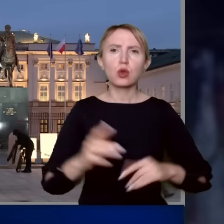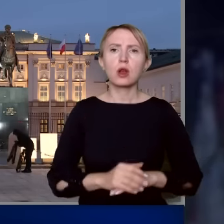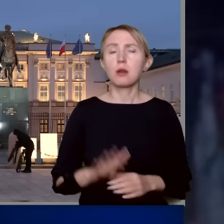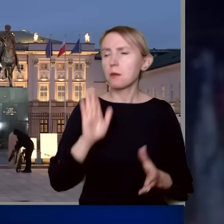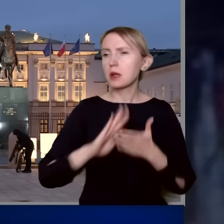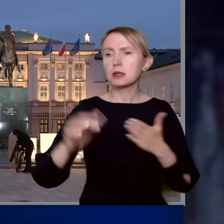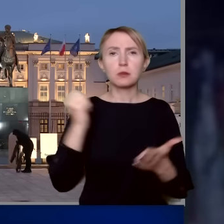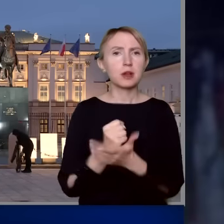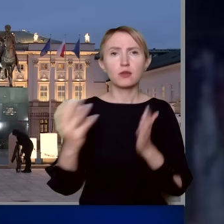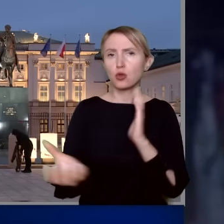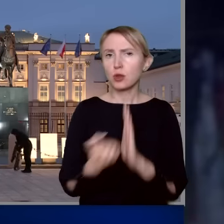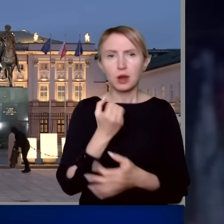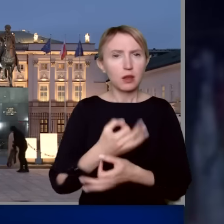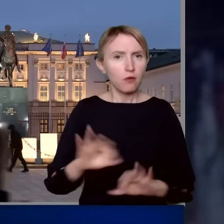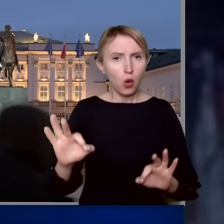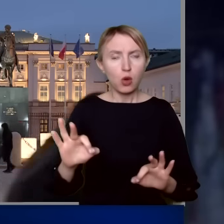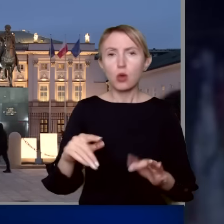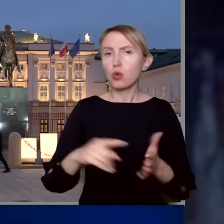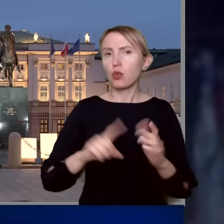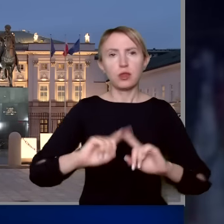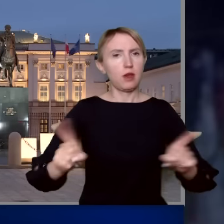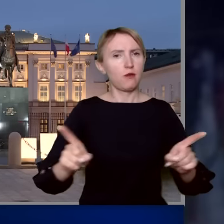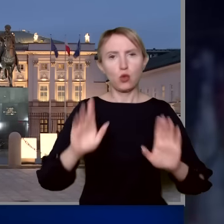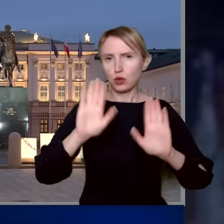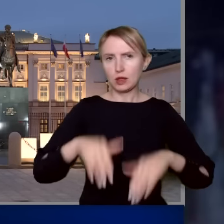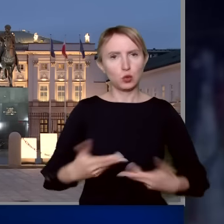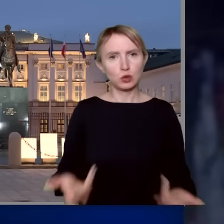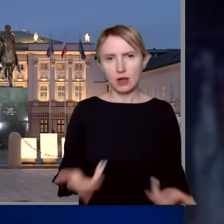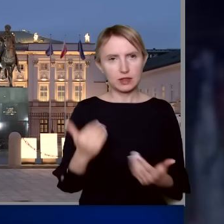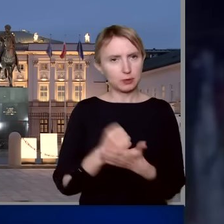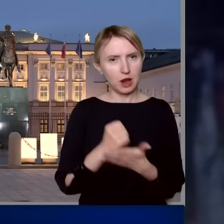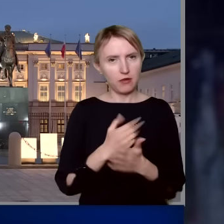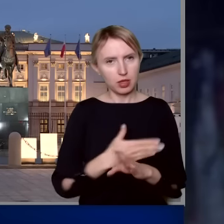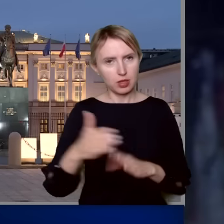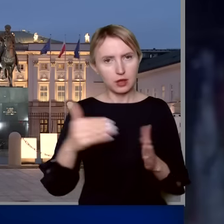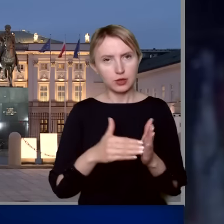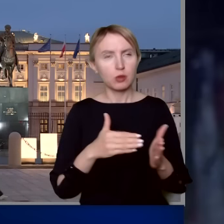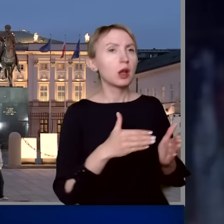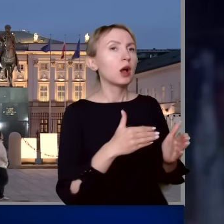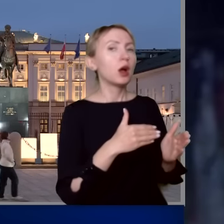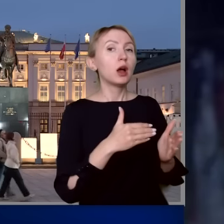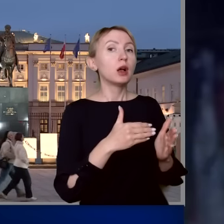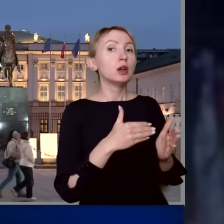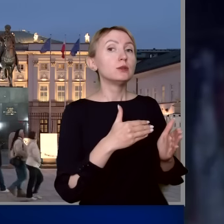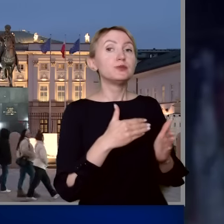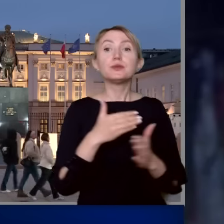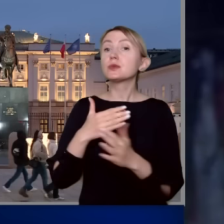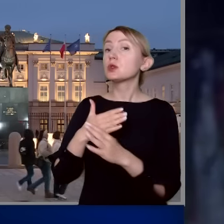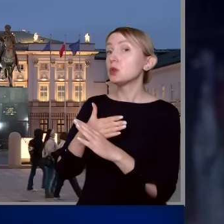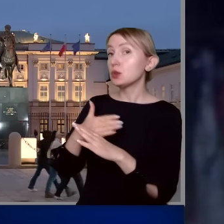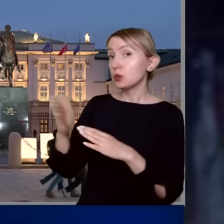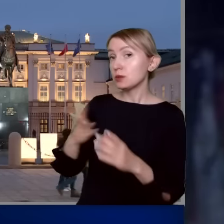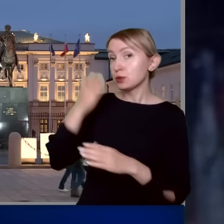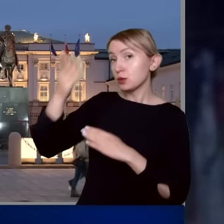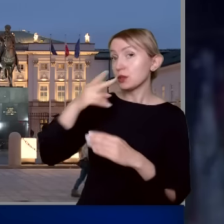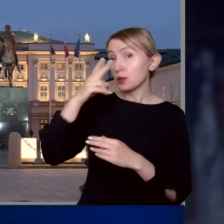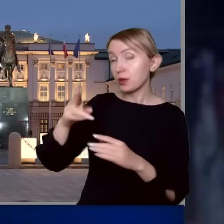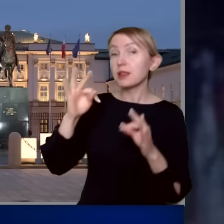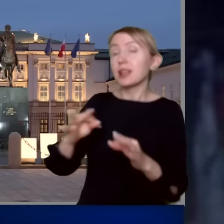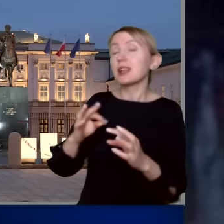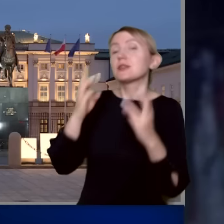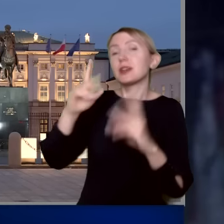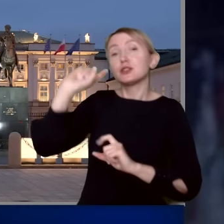pozbawienie wolności. Tego nie można tak zostawić. To jakie będą kolejne kroki prawne, zobaczymy w przyszłości. Na razie ważne jest, żeby posłowie opuścili